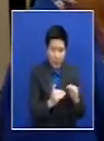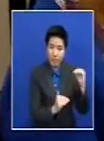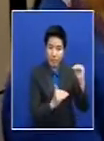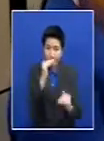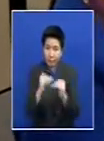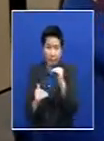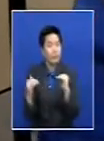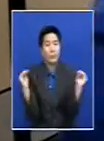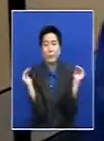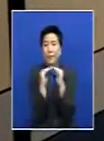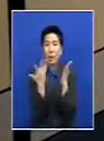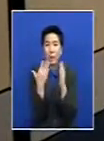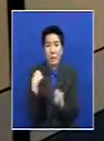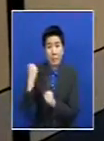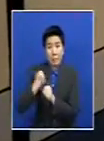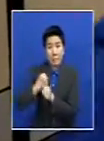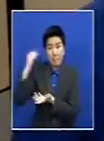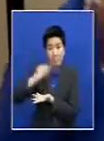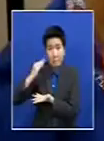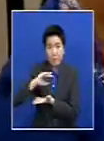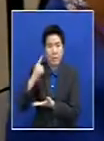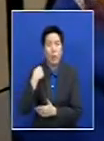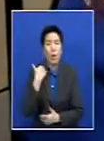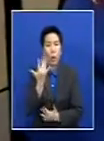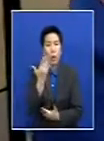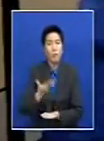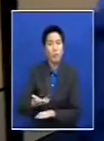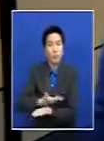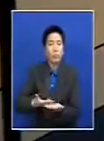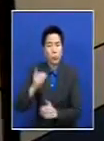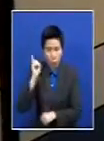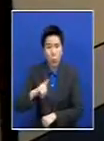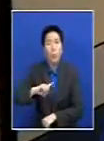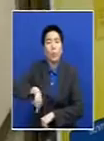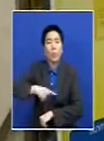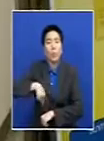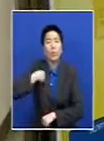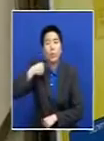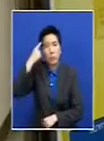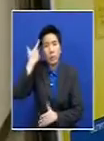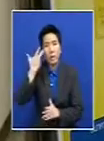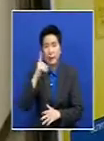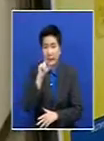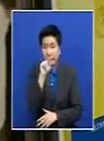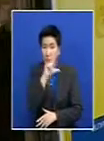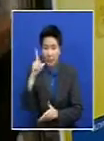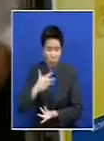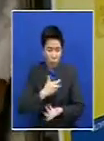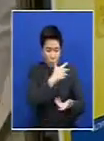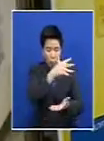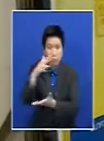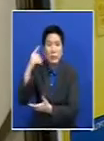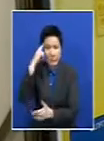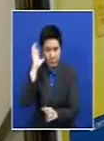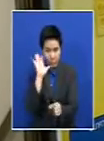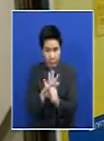ไม่เท่ากันแหละครับส่วนจะพิมพ์ใหม่หรือไม่นั้นต้องพิจารณาก่อนครับเพราะว่าต้องใช้เวลาคาดว่า20ล้านฉบับน่าจะเพียงพอน